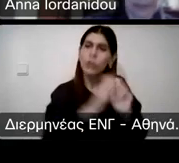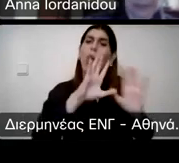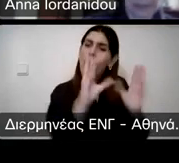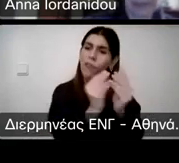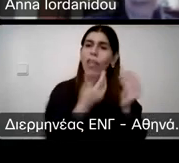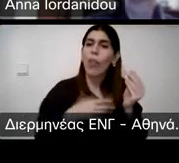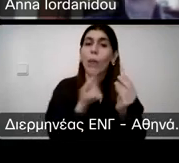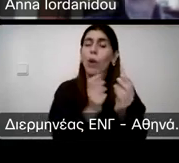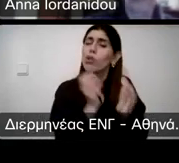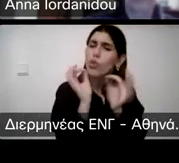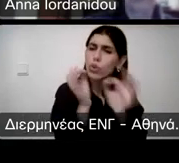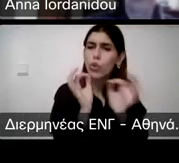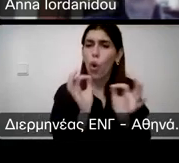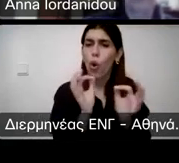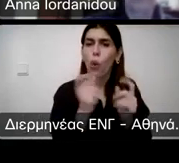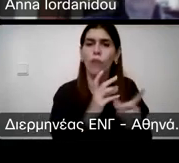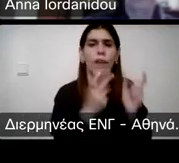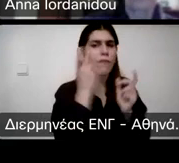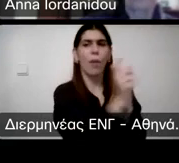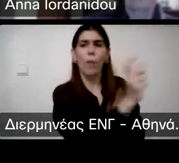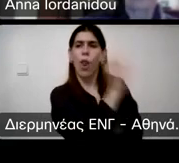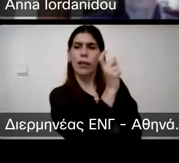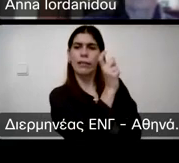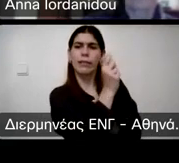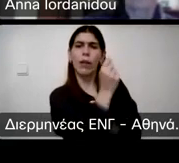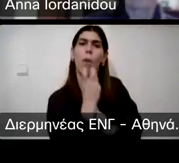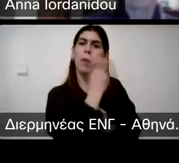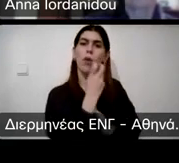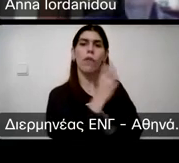πληροφορία για το χρήστη, για να αποφασίσει ποιον τύπο θέλει